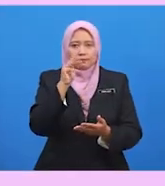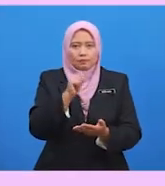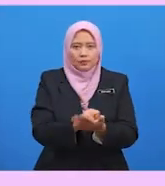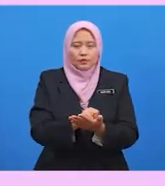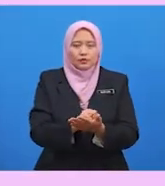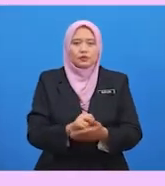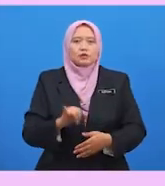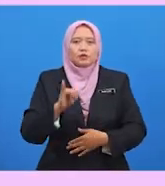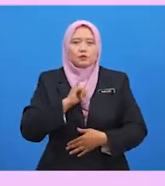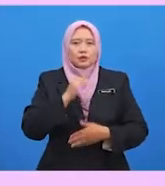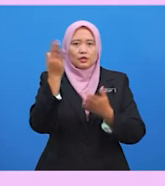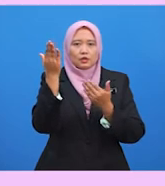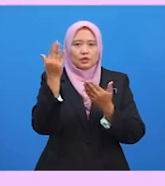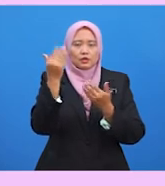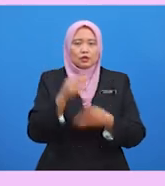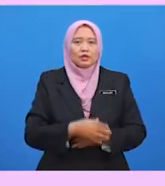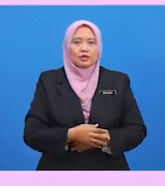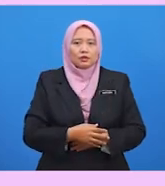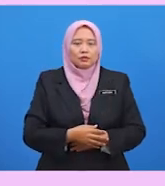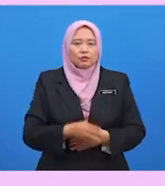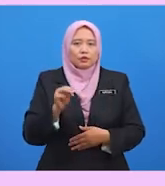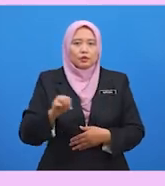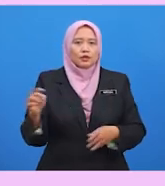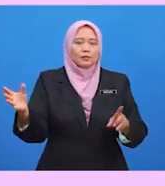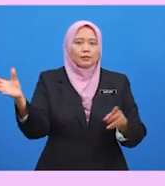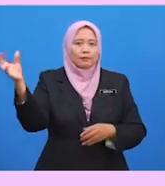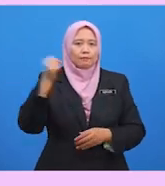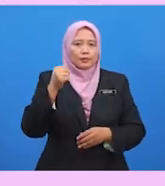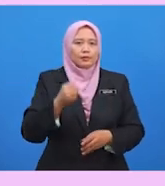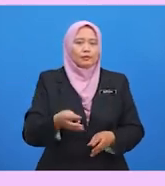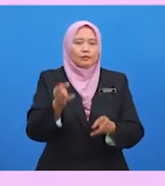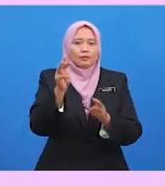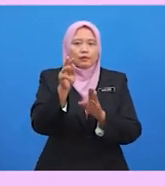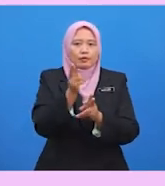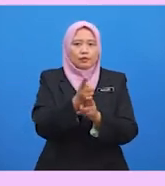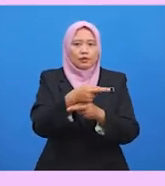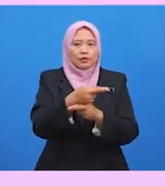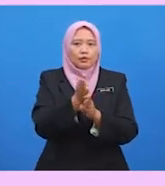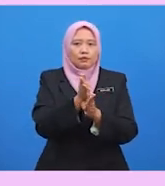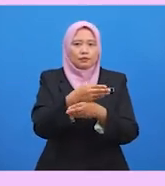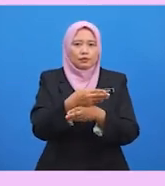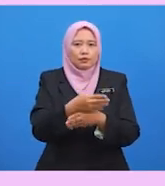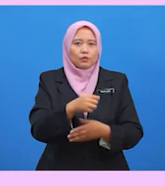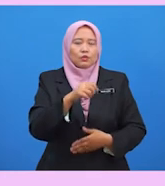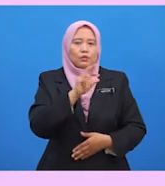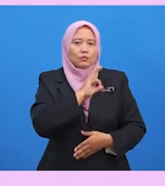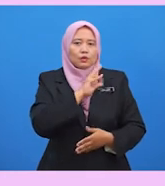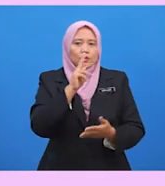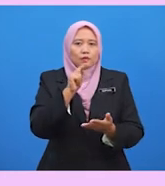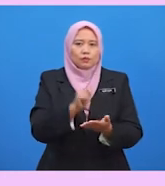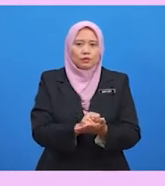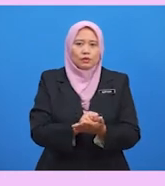harap murid-murid dapat. Pertama, mereka bentuk button bash mengikut langkah kerja yang betul.